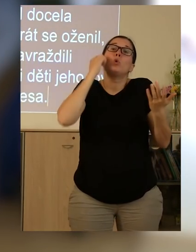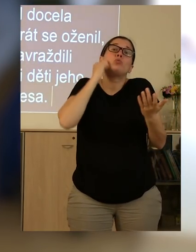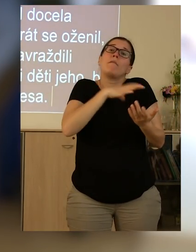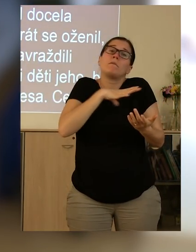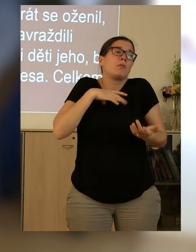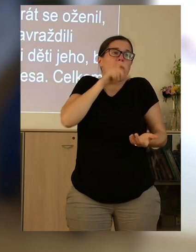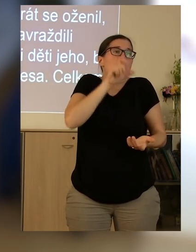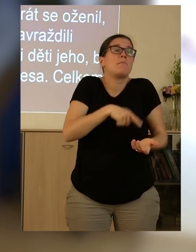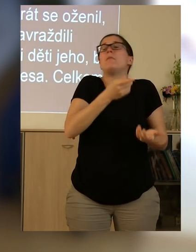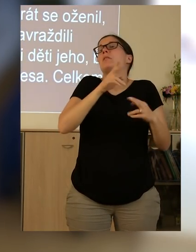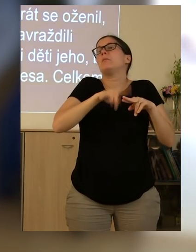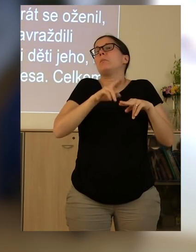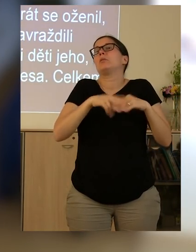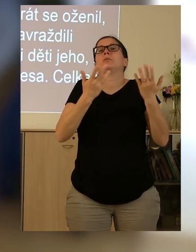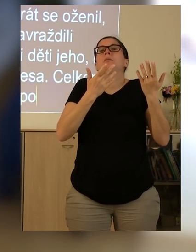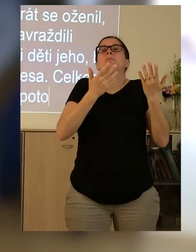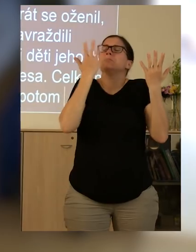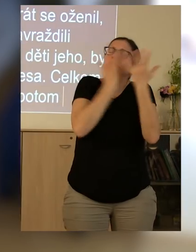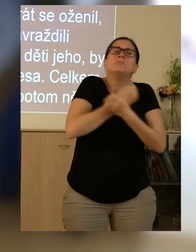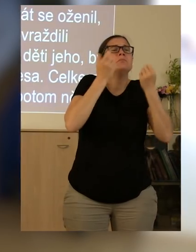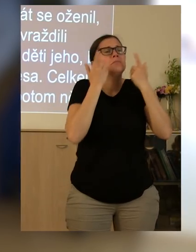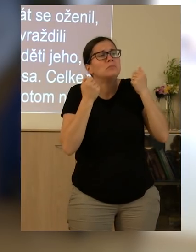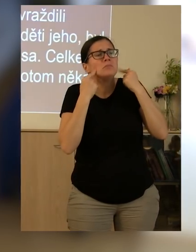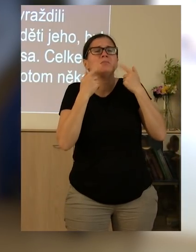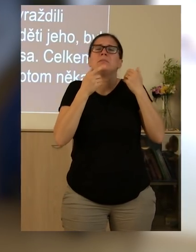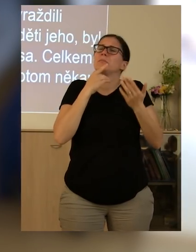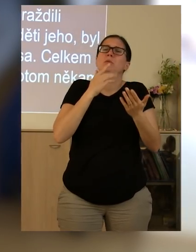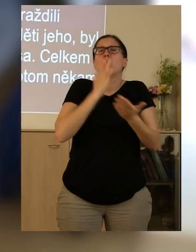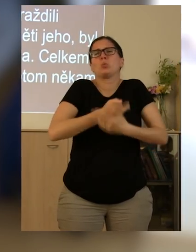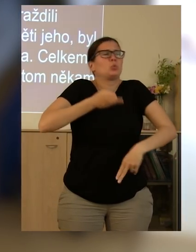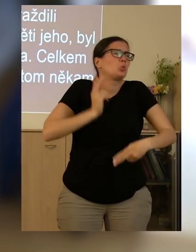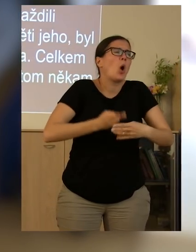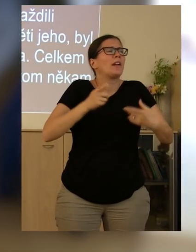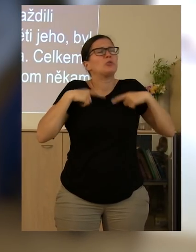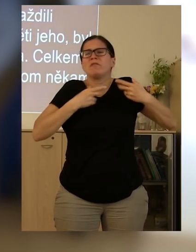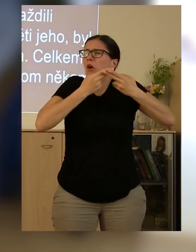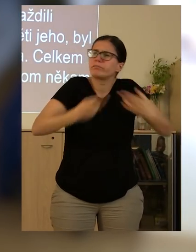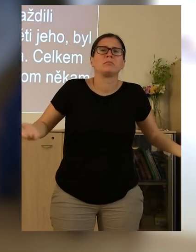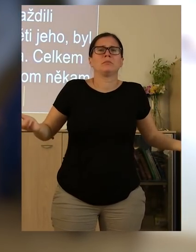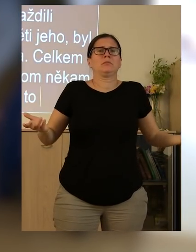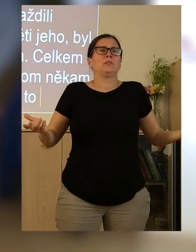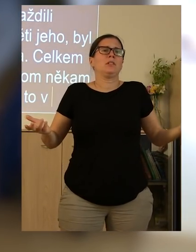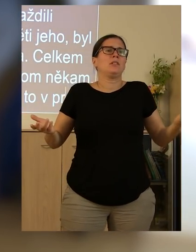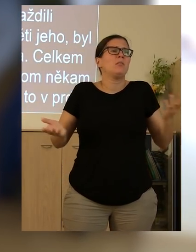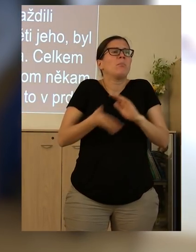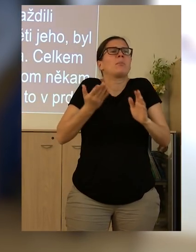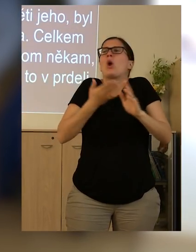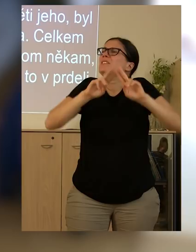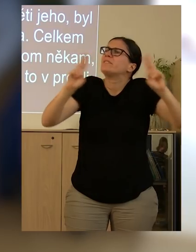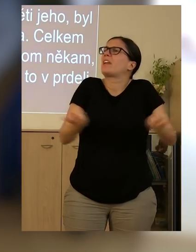šel potom někam, tam plakal, naříkal a řekl, je to v prdeli, je to v hajzlu, prostě k čemu to tady všechno je, jako no, co tady dává